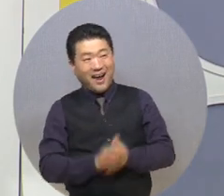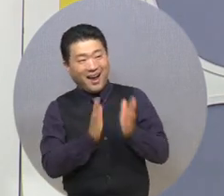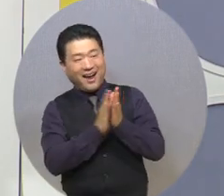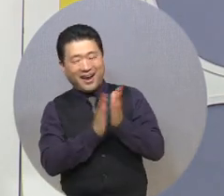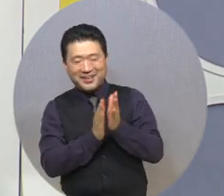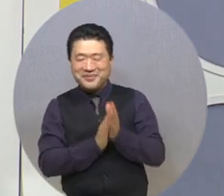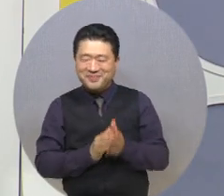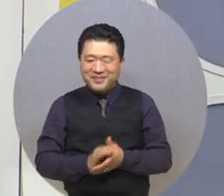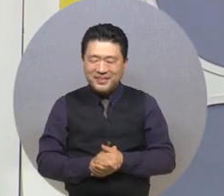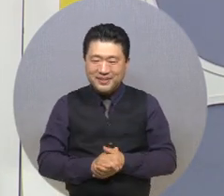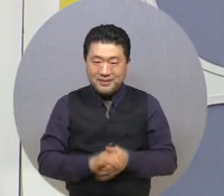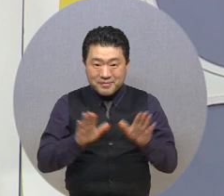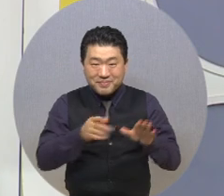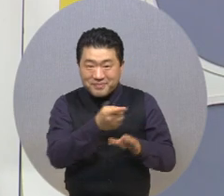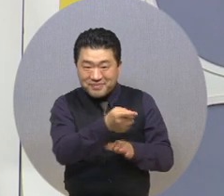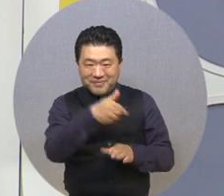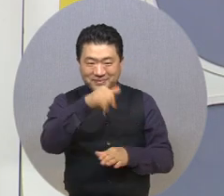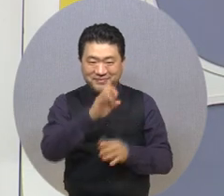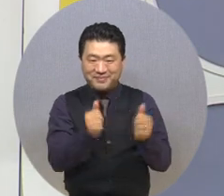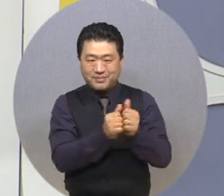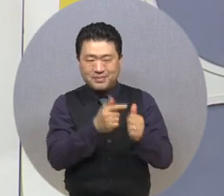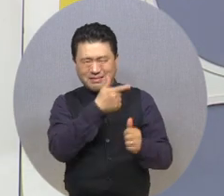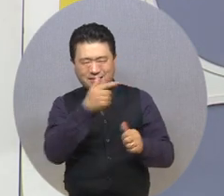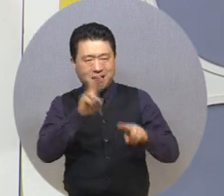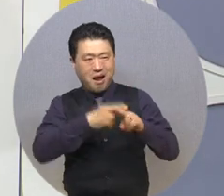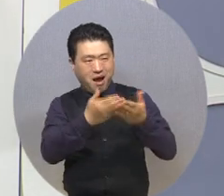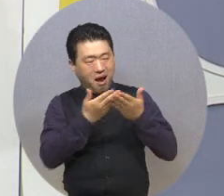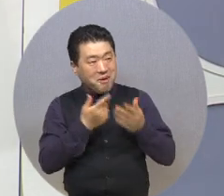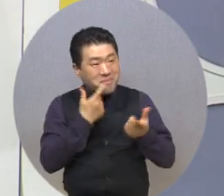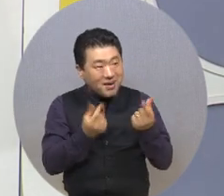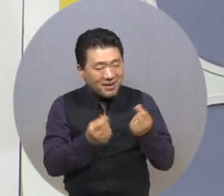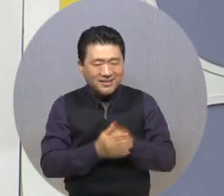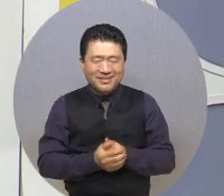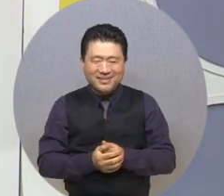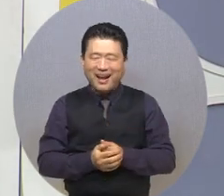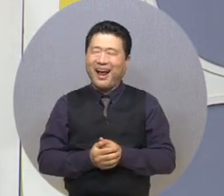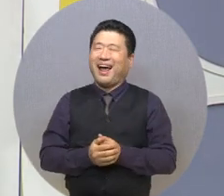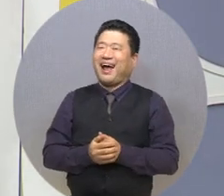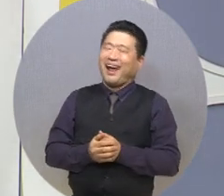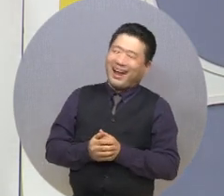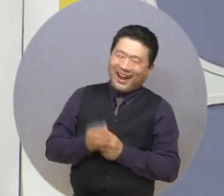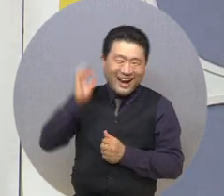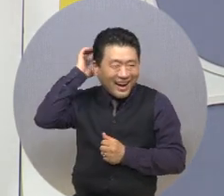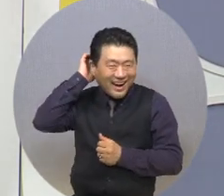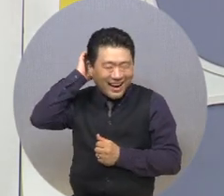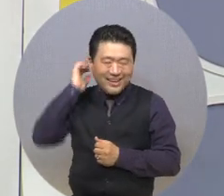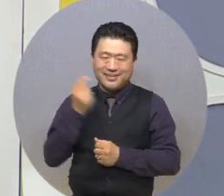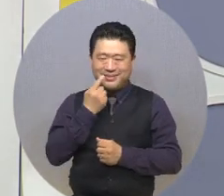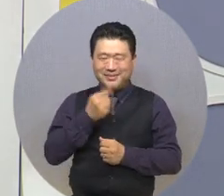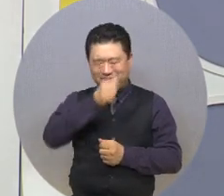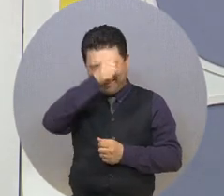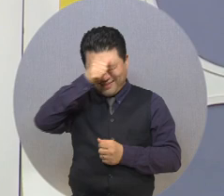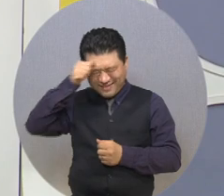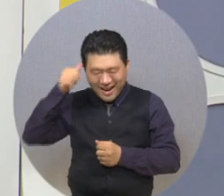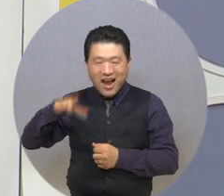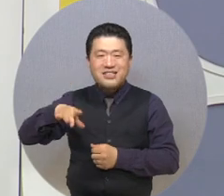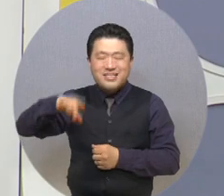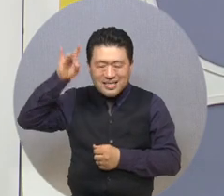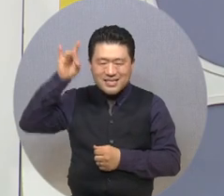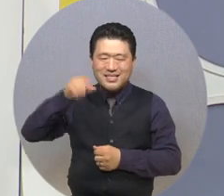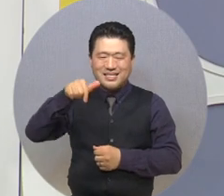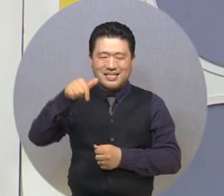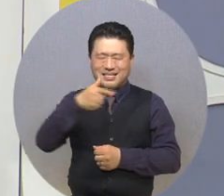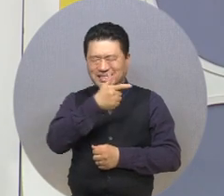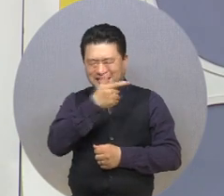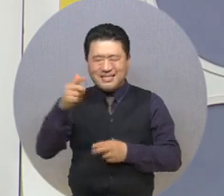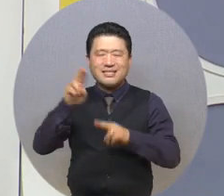저기 이번에 네. 우리 김정현 씨도 진짜 큰 상을 받았다고 하던데요. 아, 뭐, 제 평생 정말 처음 받아본 큰